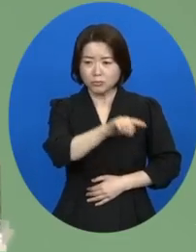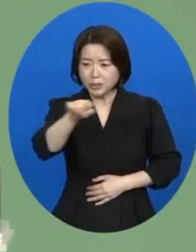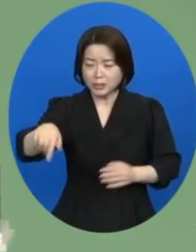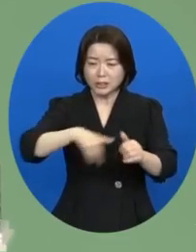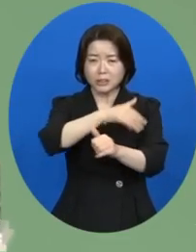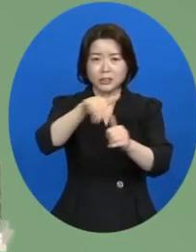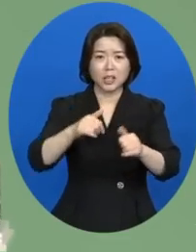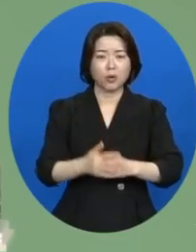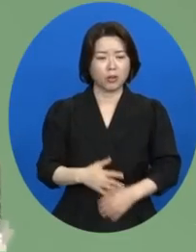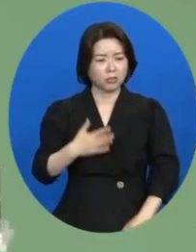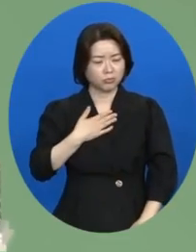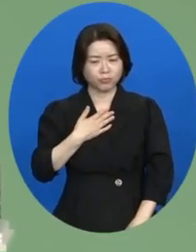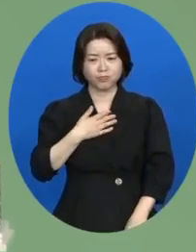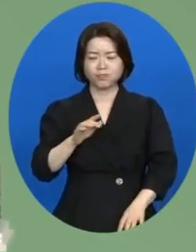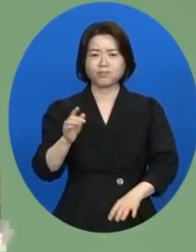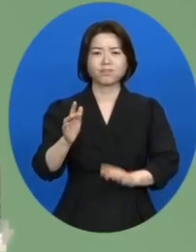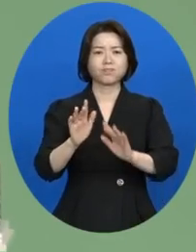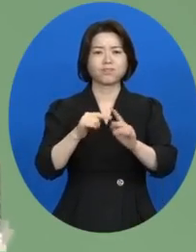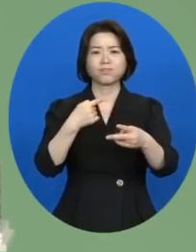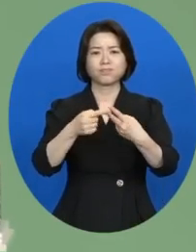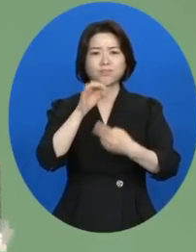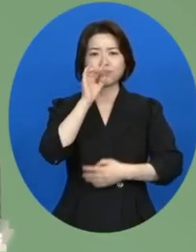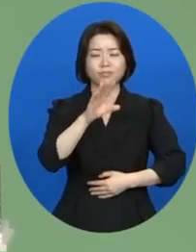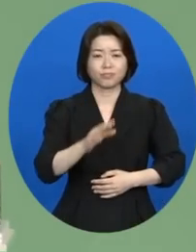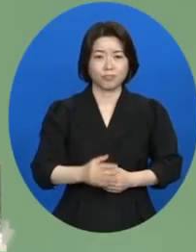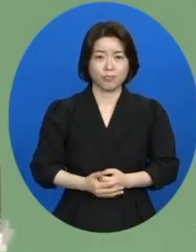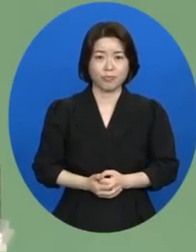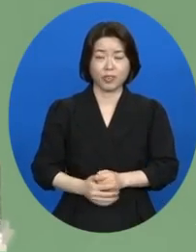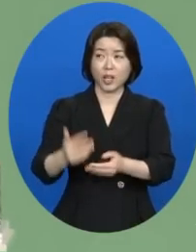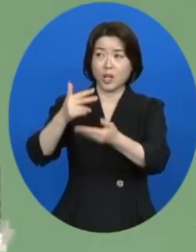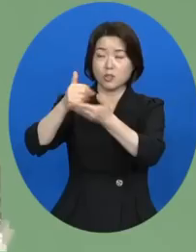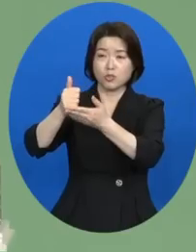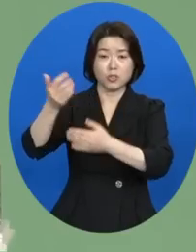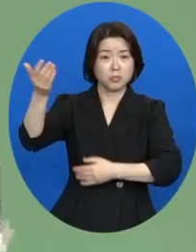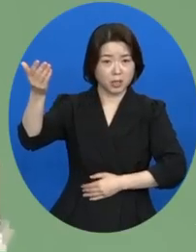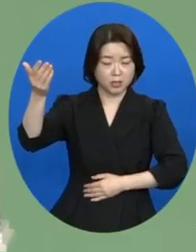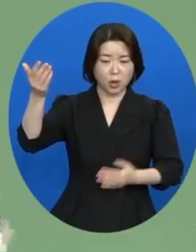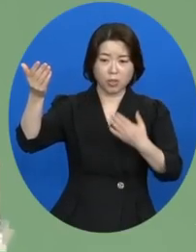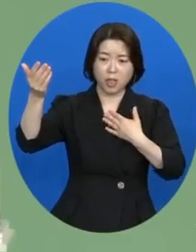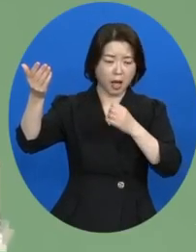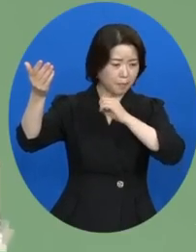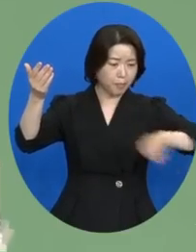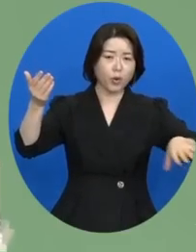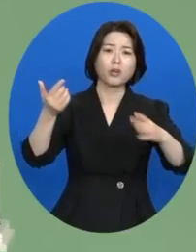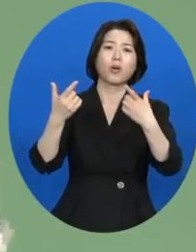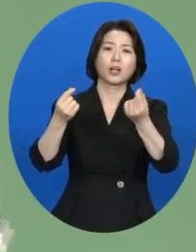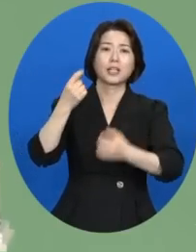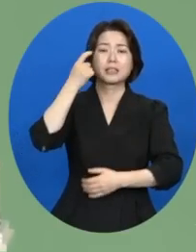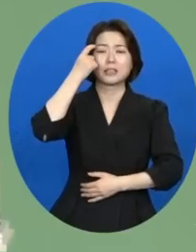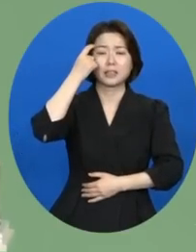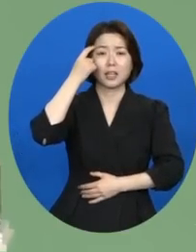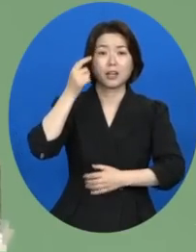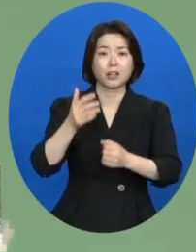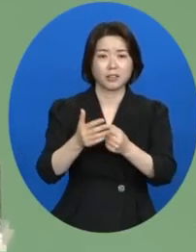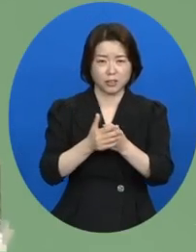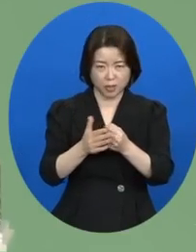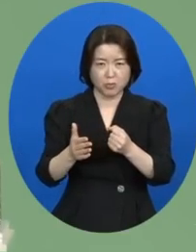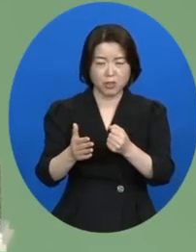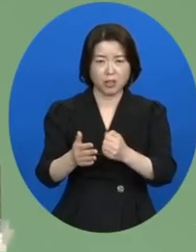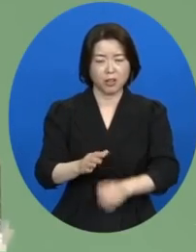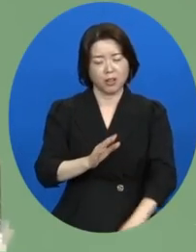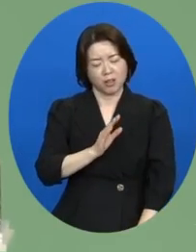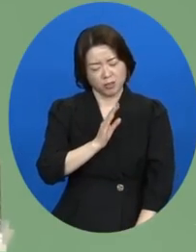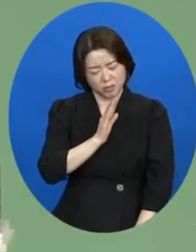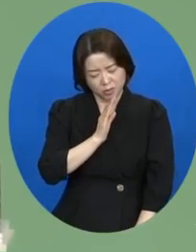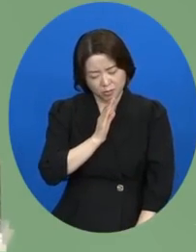상황들이 잘 이해되지 않았습니다. 주님께서 저를 버리신 것 같은 생각 때문에